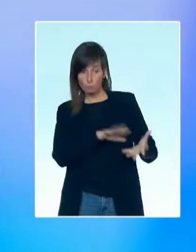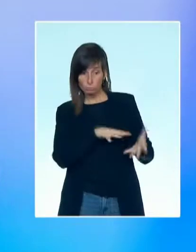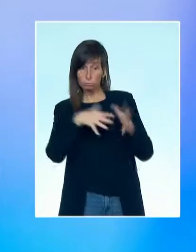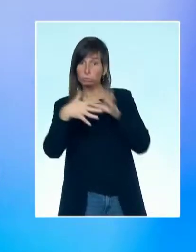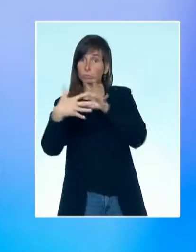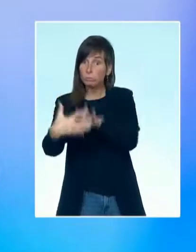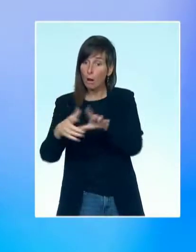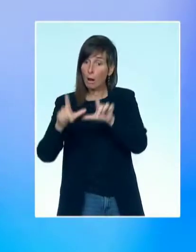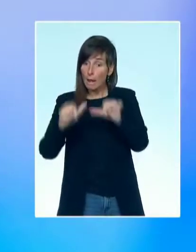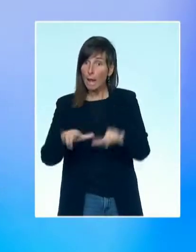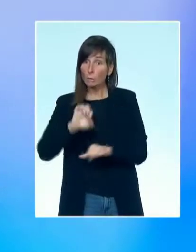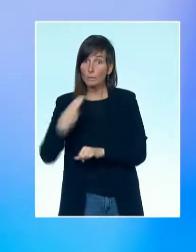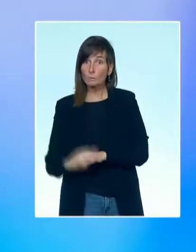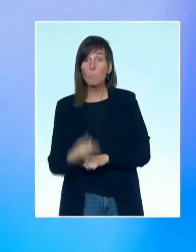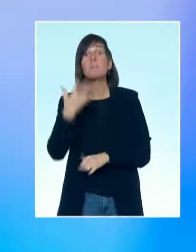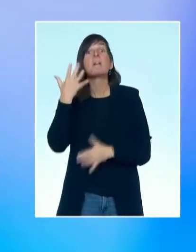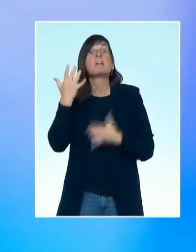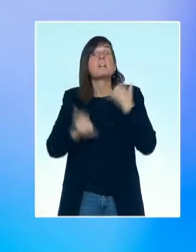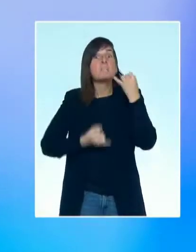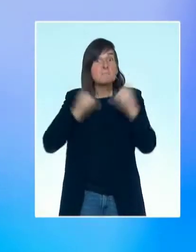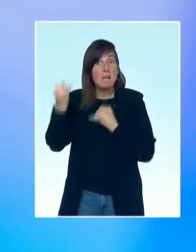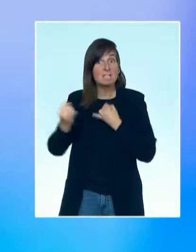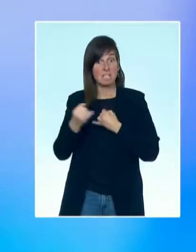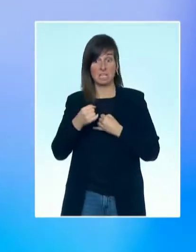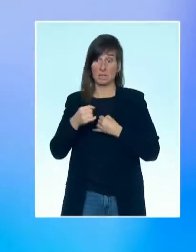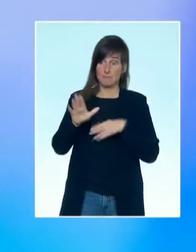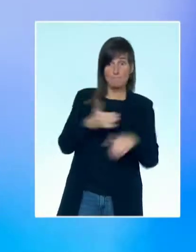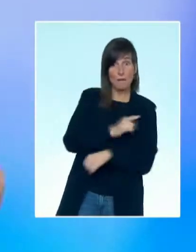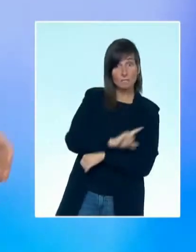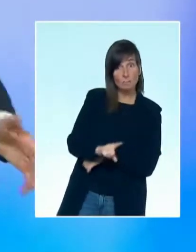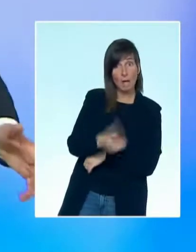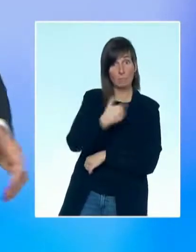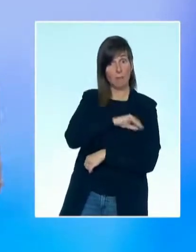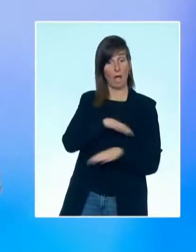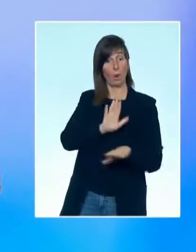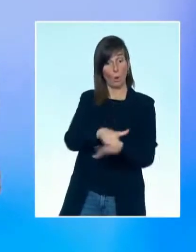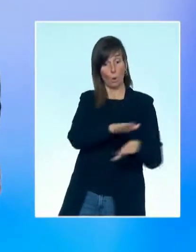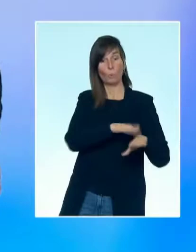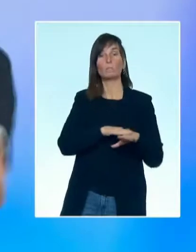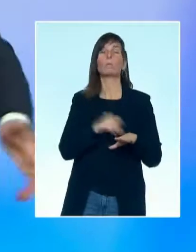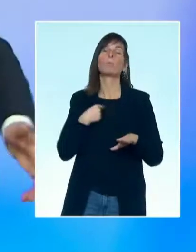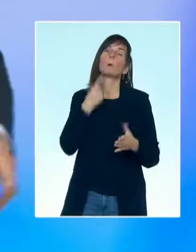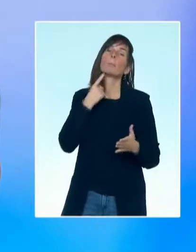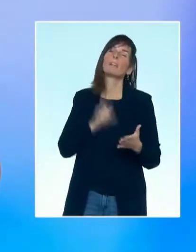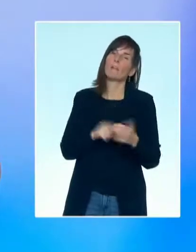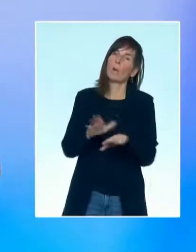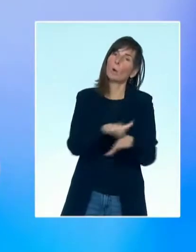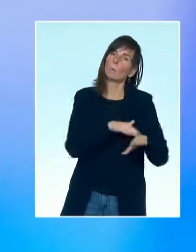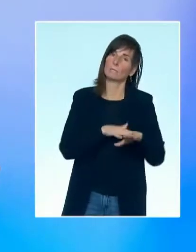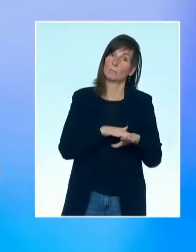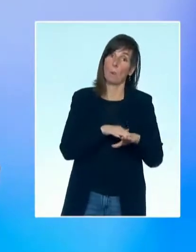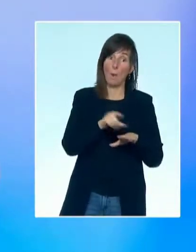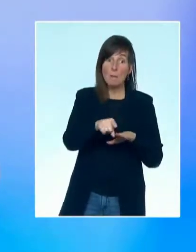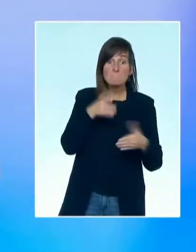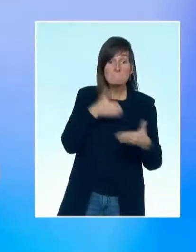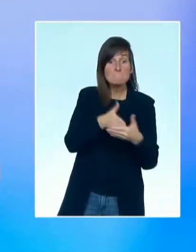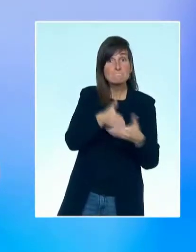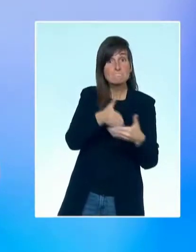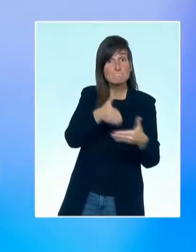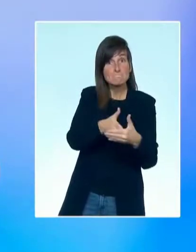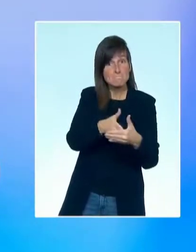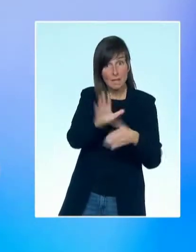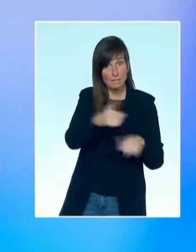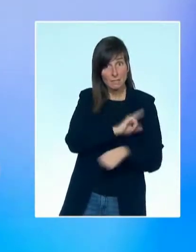et si cela ne fonctionnait pas par la voie de la recommandation, ce qui est notre choix, nous serions amenés à passer par